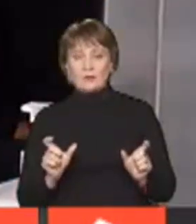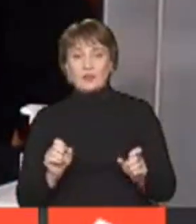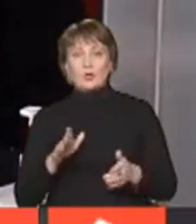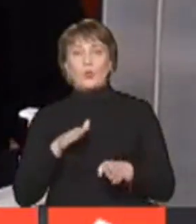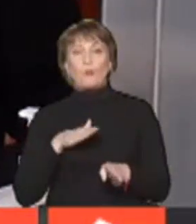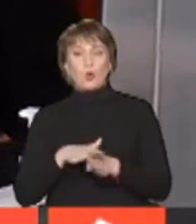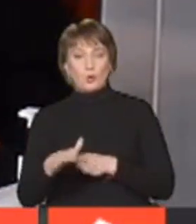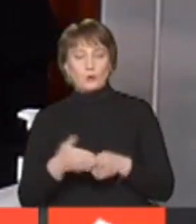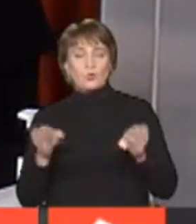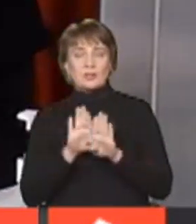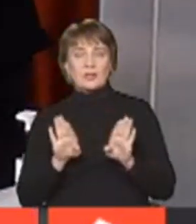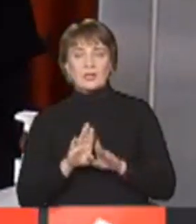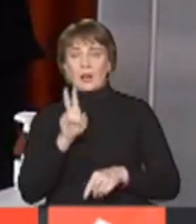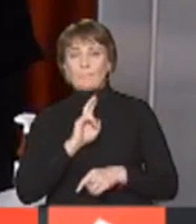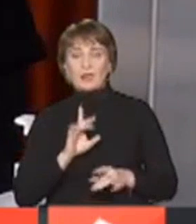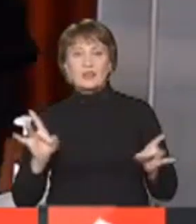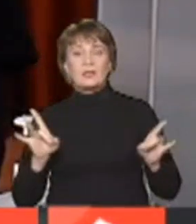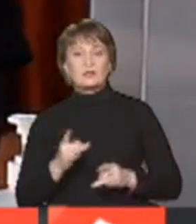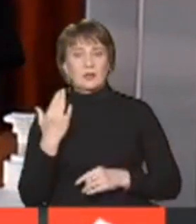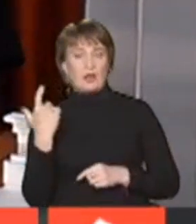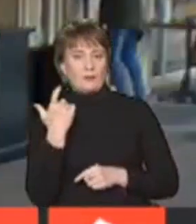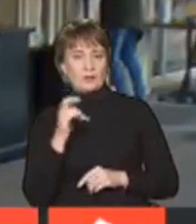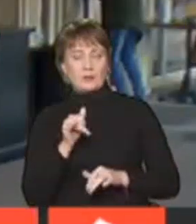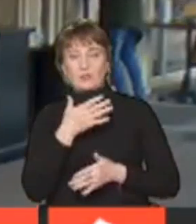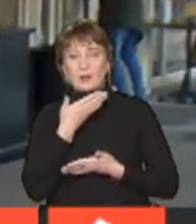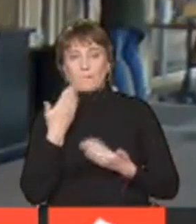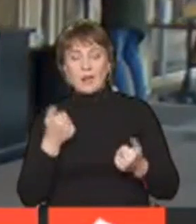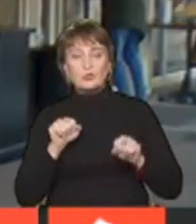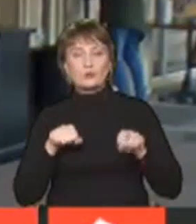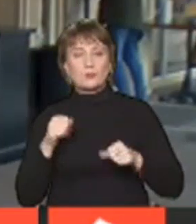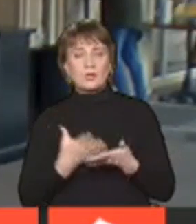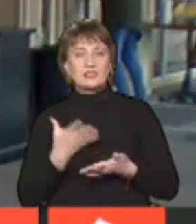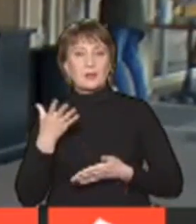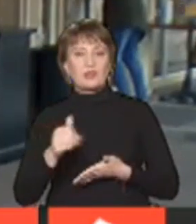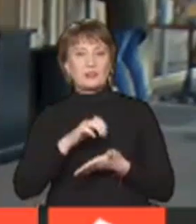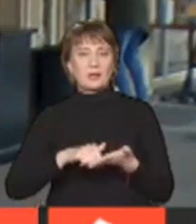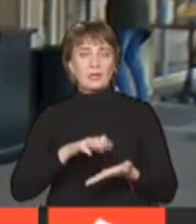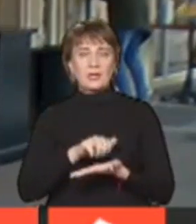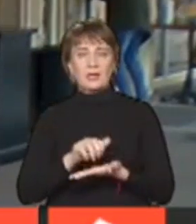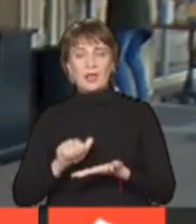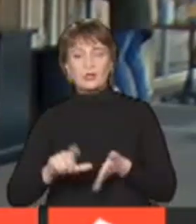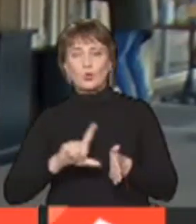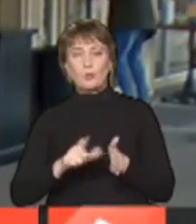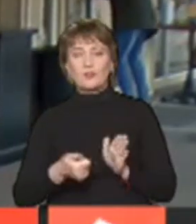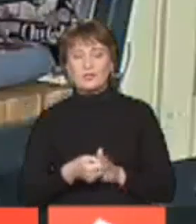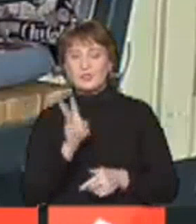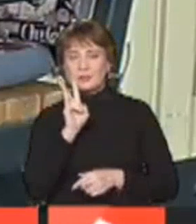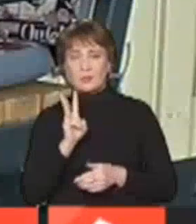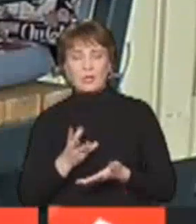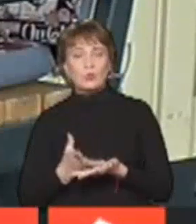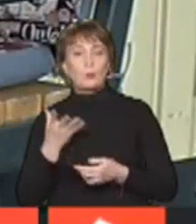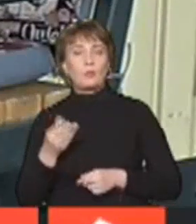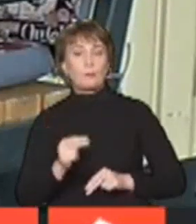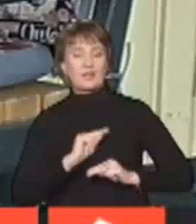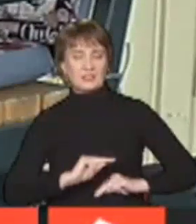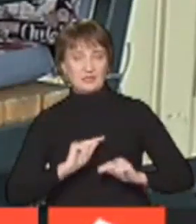закриття барів і ресторанів, оскільки їх власники не матимуть змоги заплатити податки, оренду приміщень і навіть зарплату працівникам.